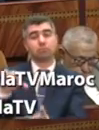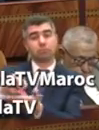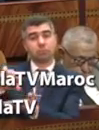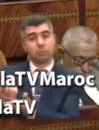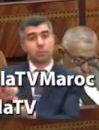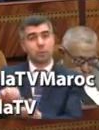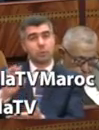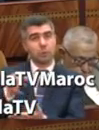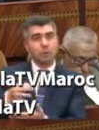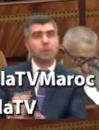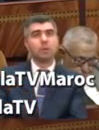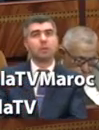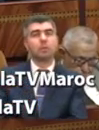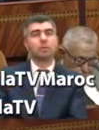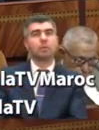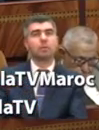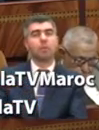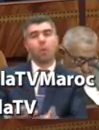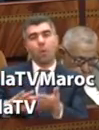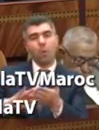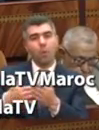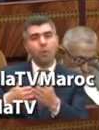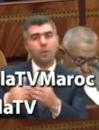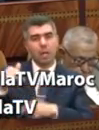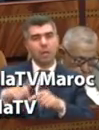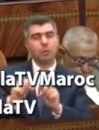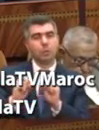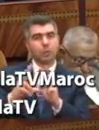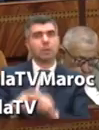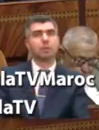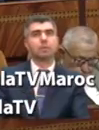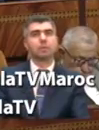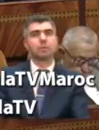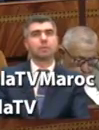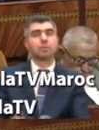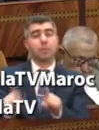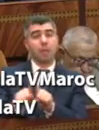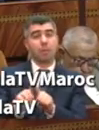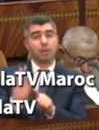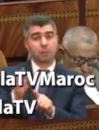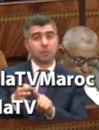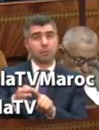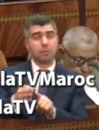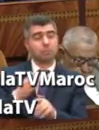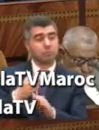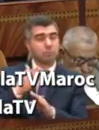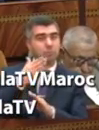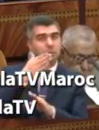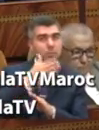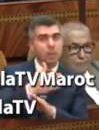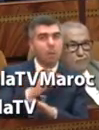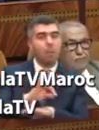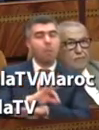متنقله، يعني هاد الامور اللوجستيكيه كاينه متوفره، وممكن اننا حتى ندخلوا يعني